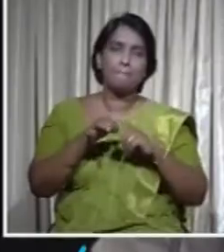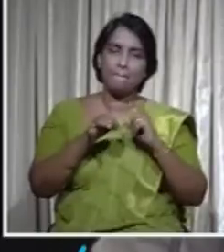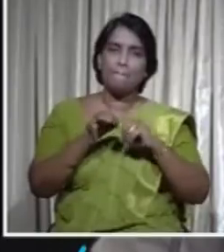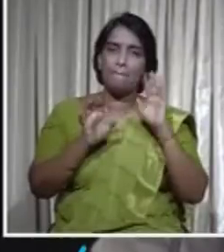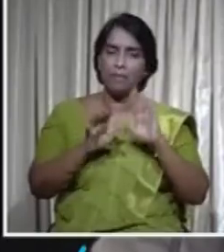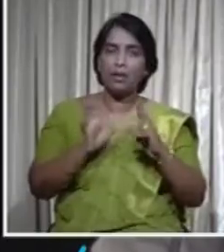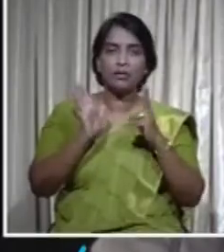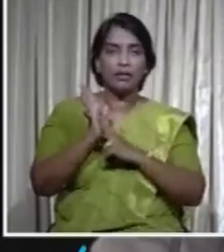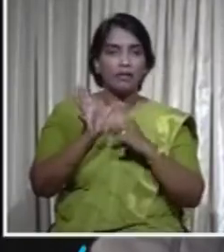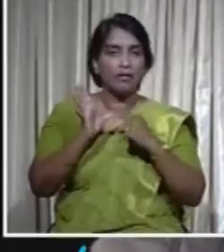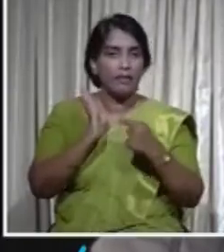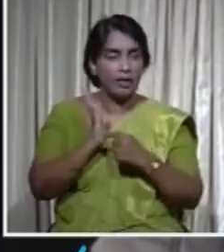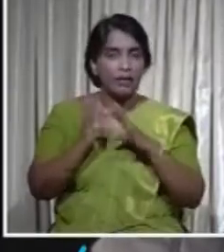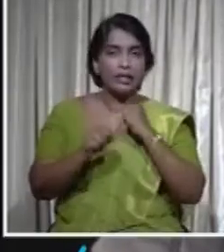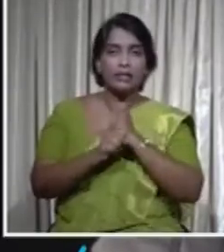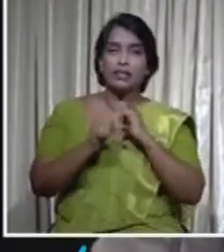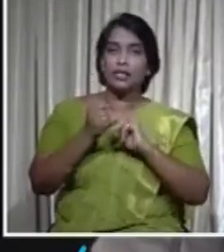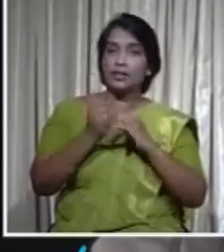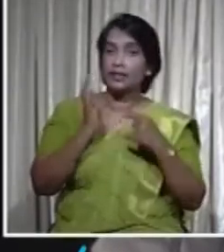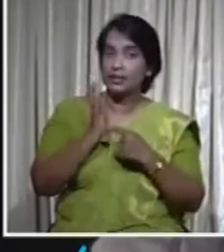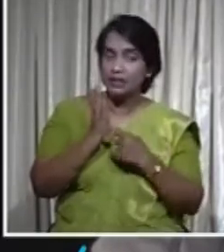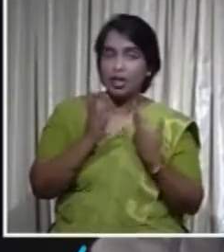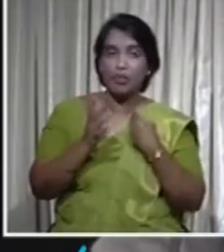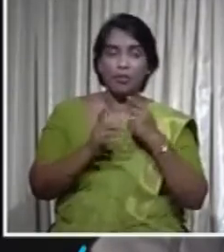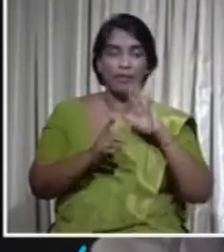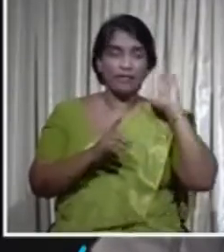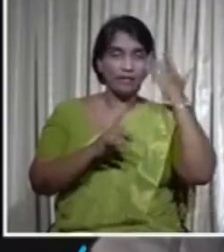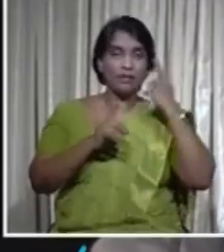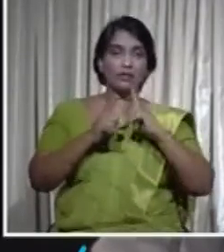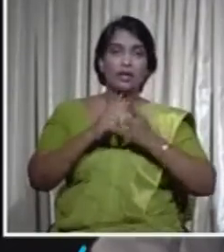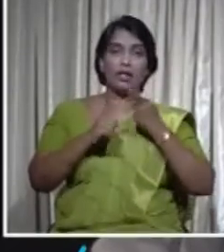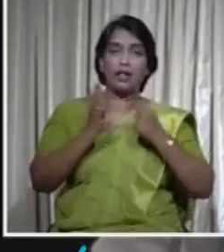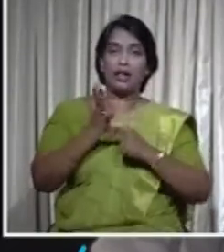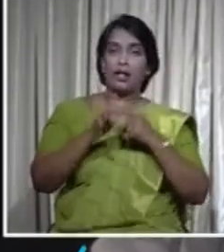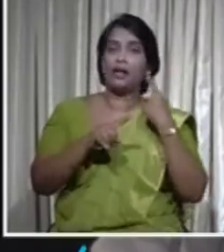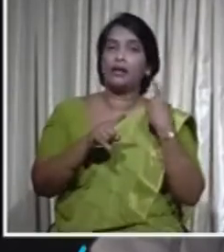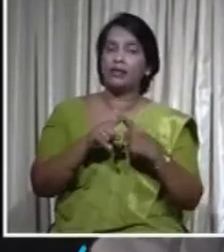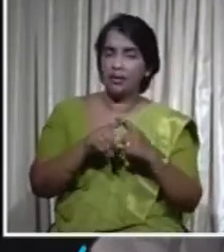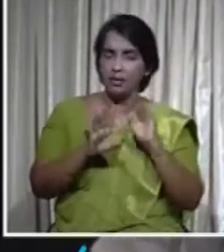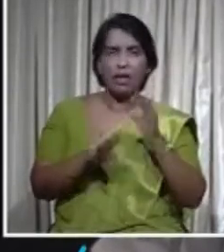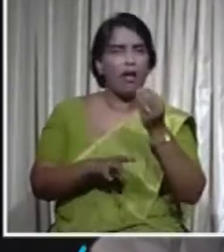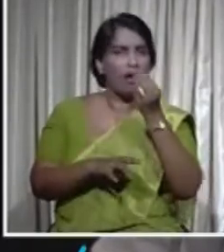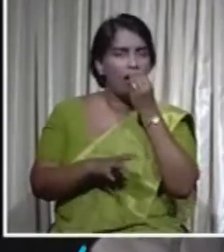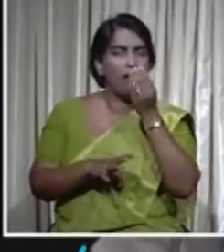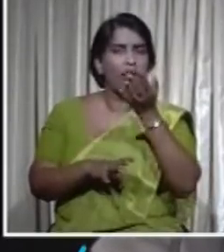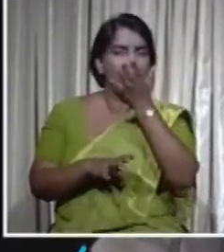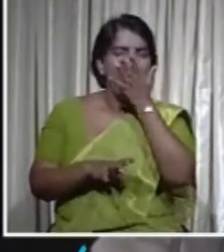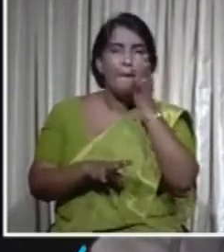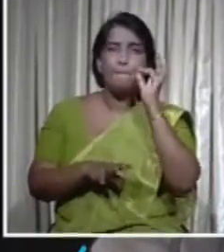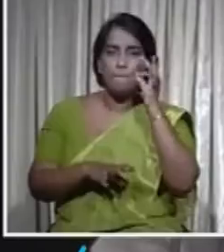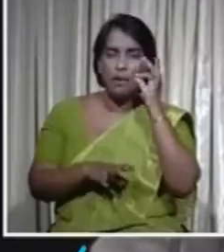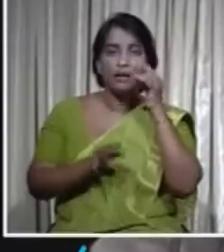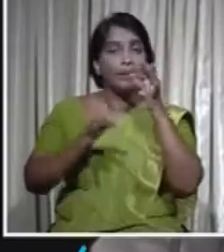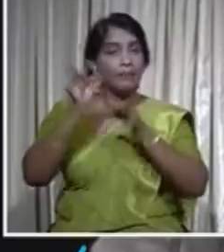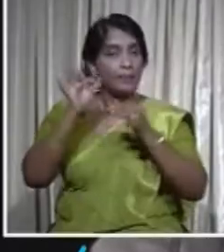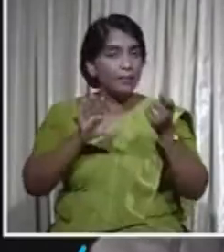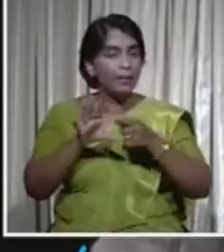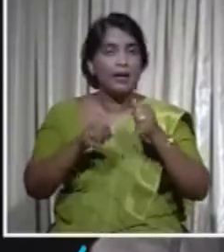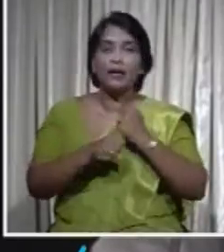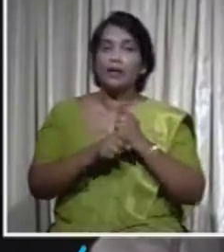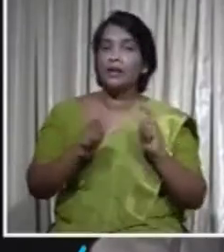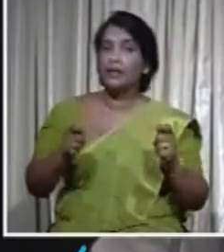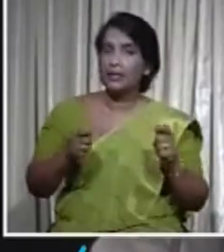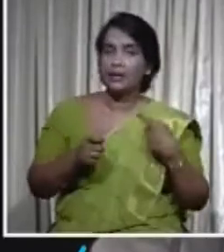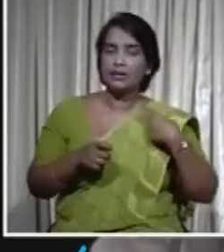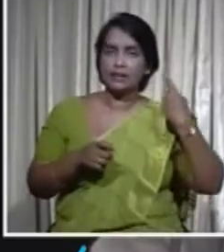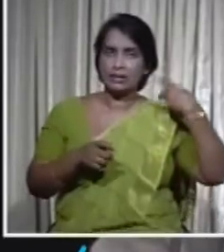நடைபெற்று வருகிறது. இதன்போது முதலில் உரையாற்றிய ஐக்கிய மக்கள் சக்தியின் நாடாளுமன்ற உறுப்பினர் ரோகிணி குமாரி விஜயரத்ன